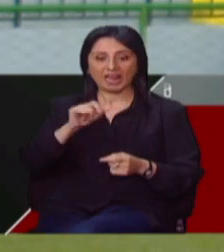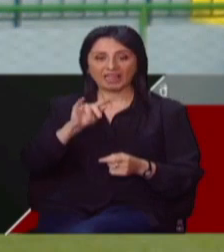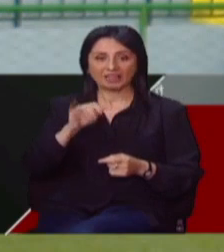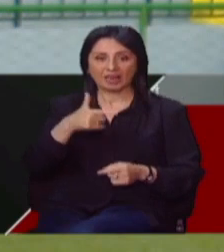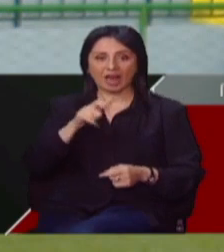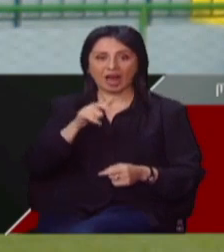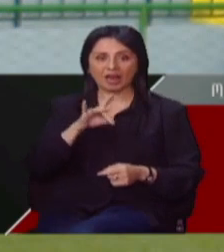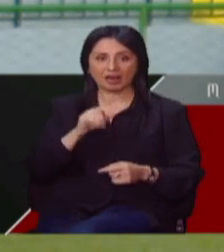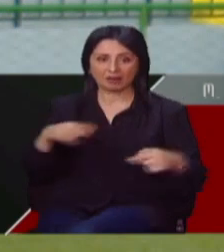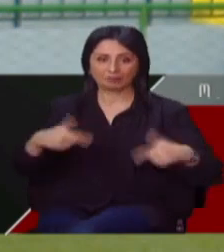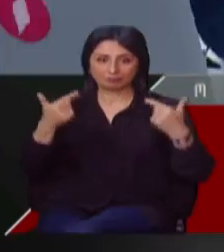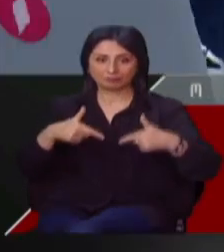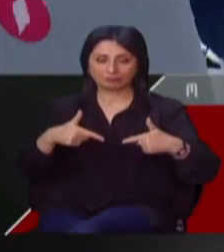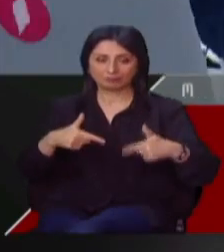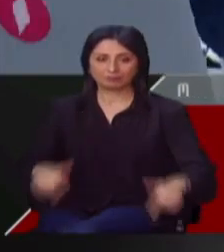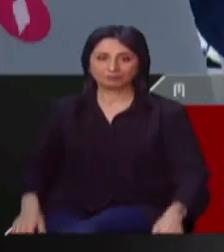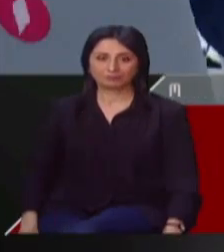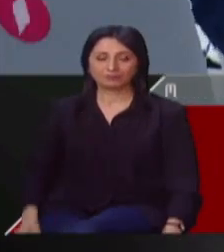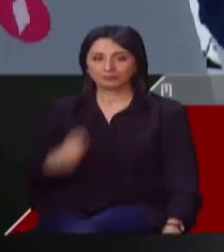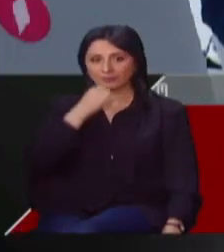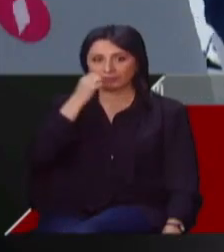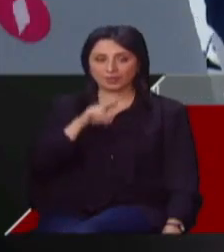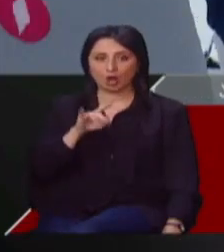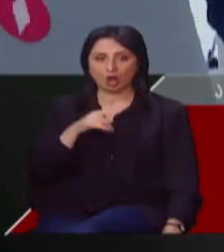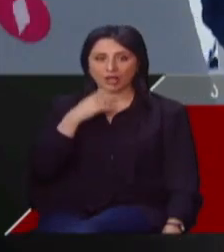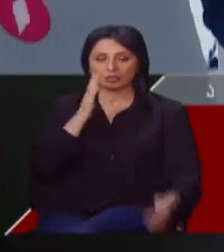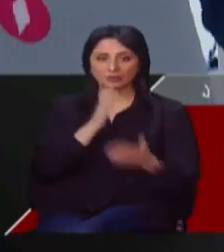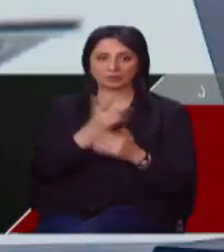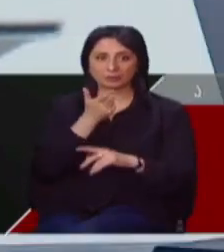გაგრას დაუპირისპირდება. მადლობა რუსუდან ლოლაძე, გვერდებოდა პირდაპირ ეთერში.